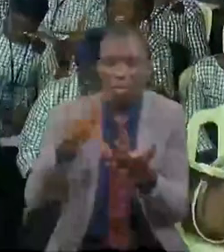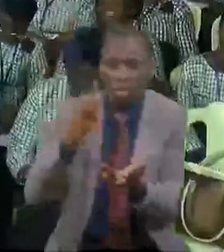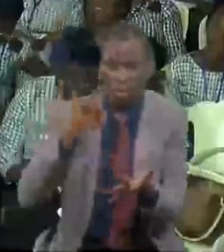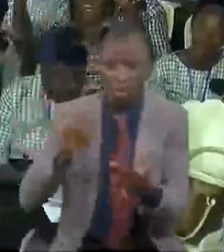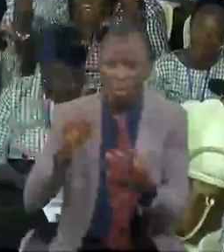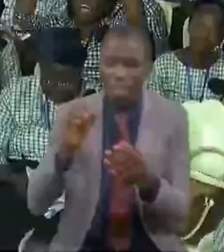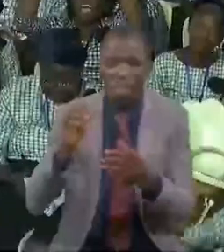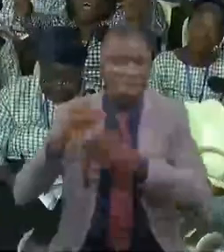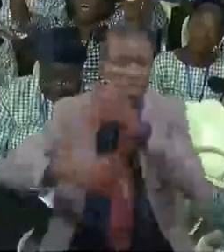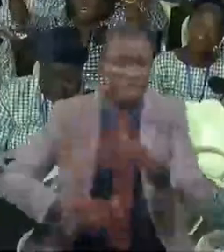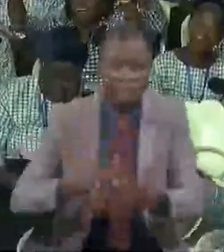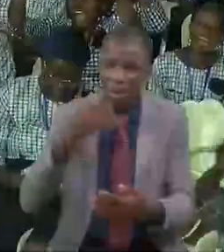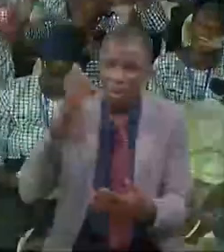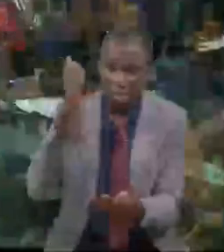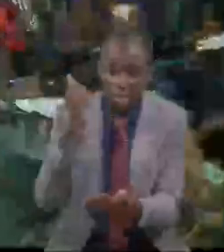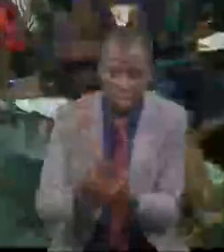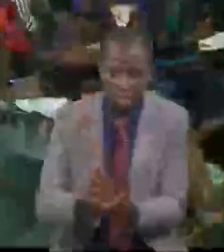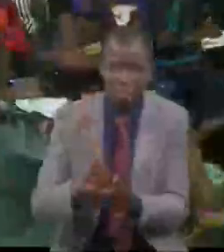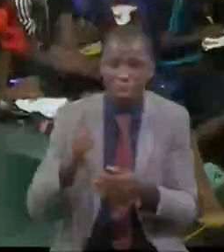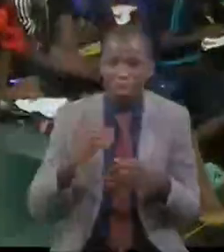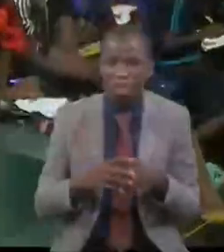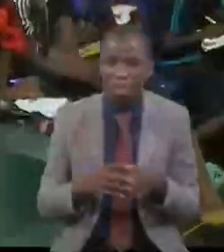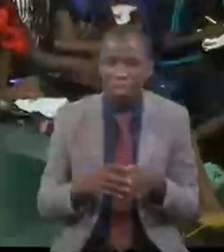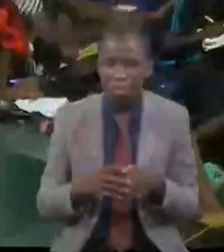él amen